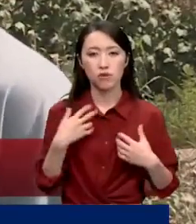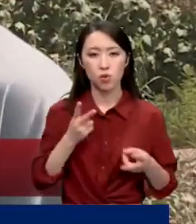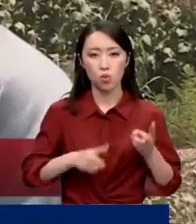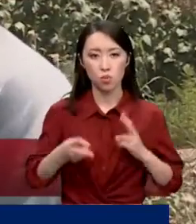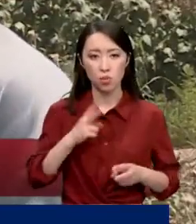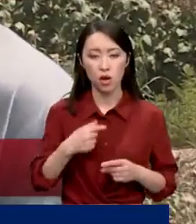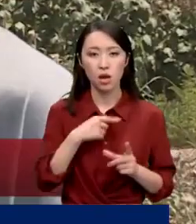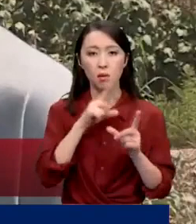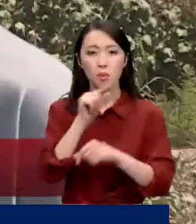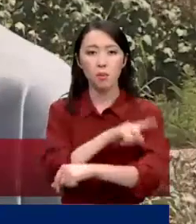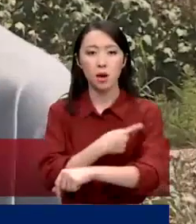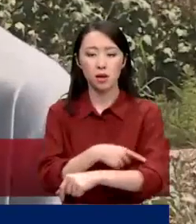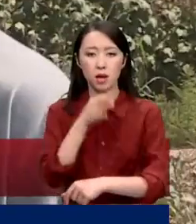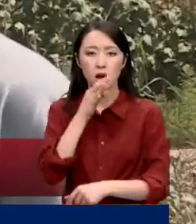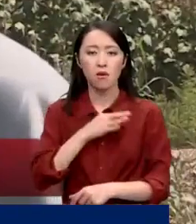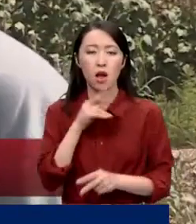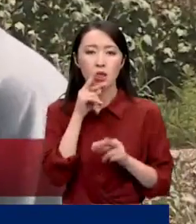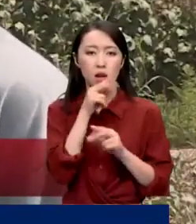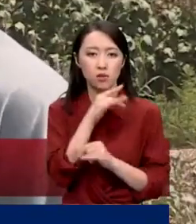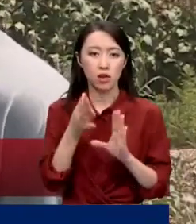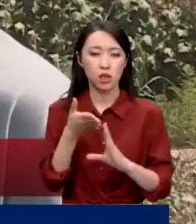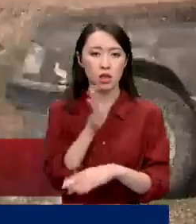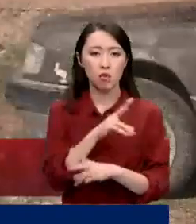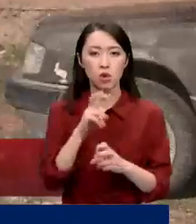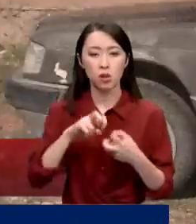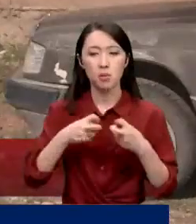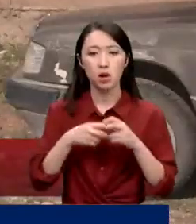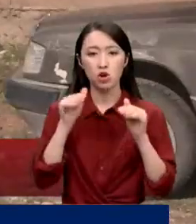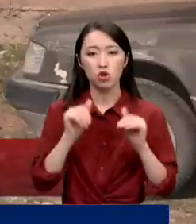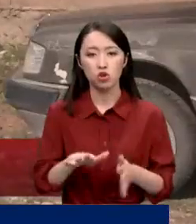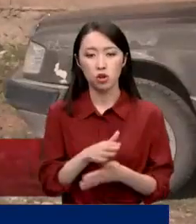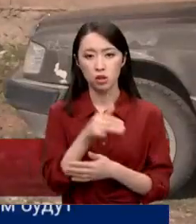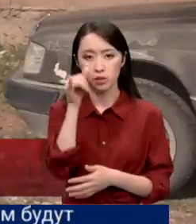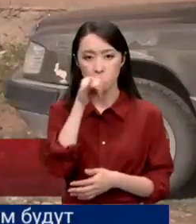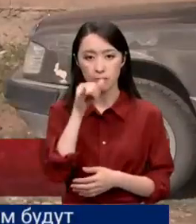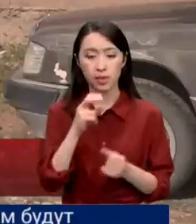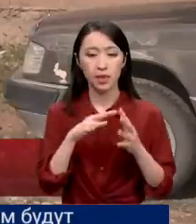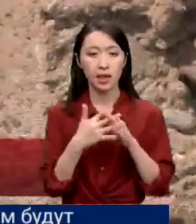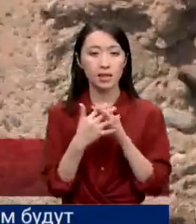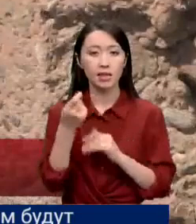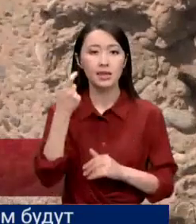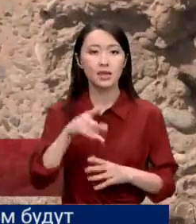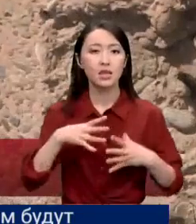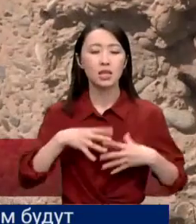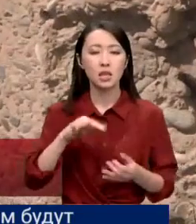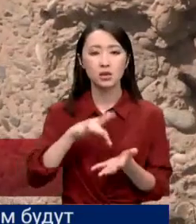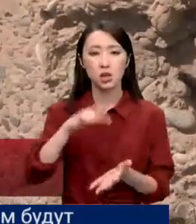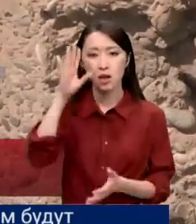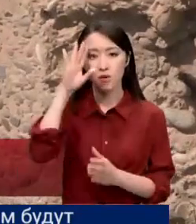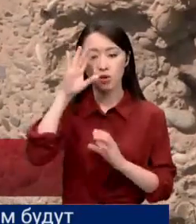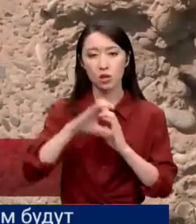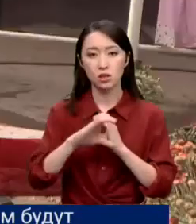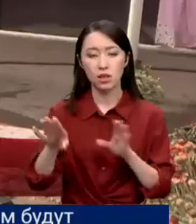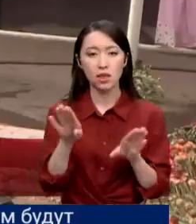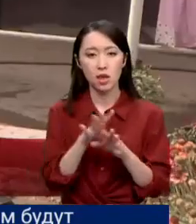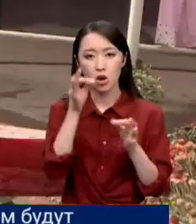говорят, отравление, и отправляют домой. Это не решение проблемы. На селе плюс ко всему никогда не было централизованного водоснабжения. Такой